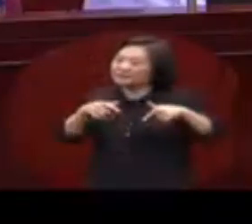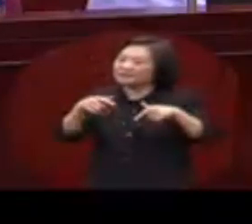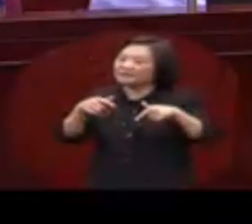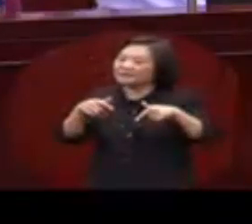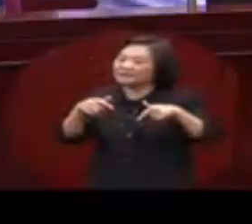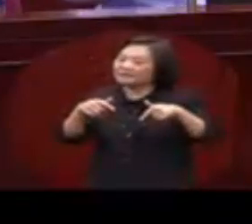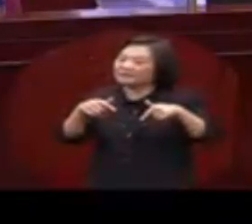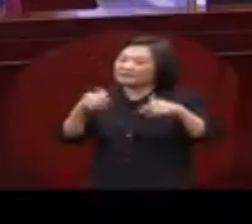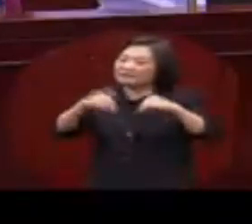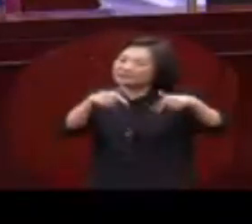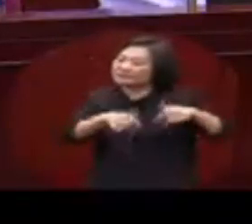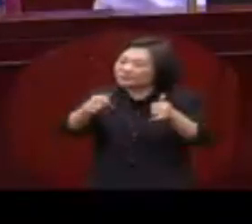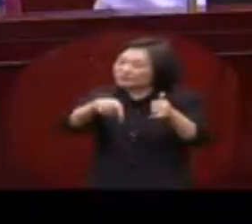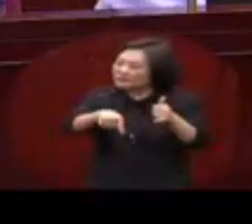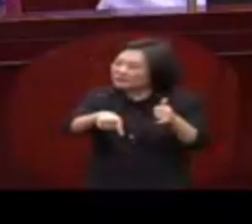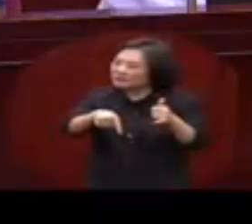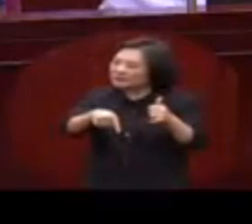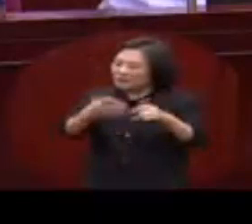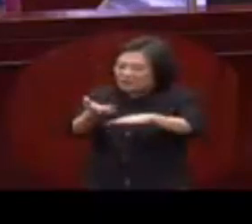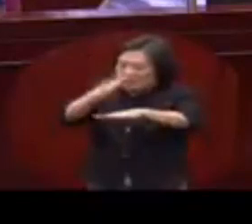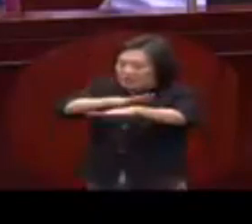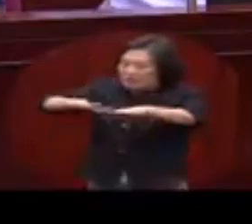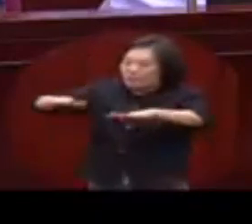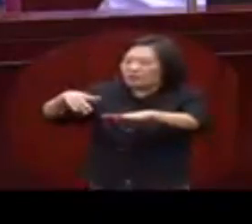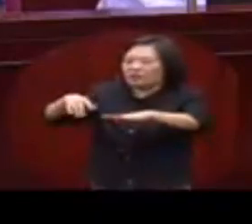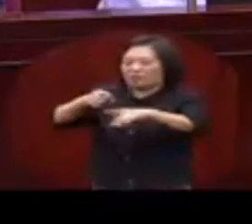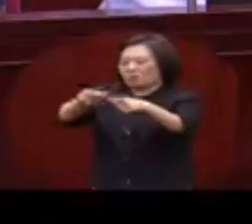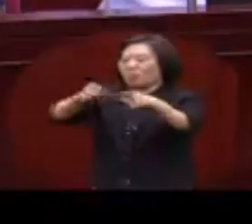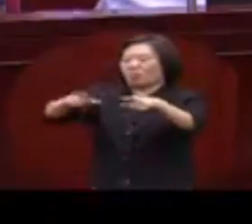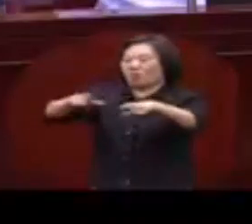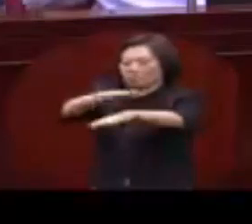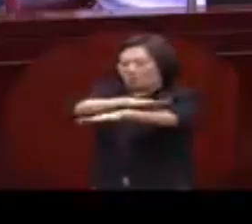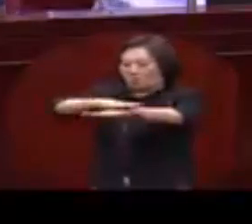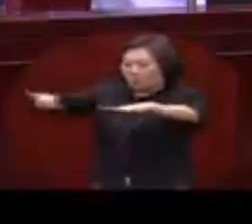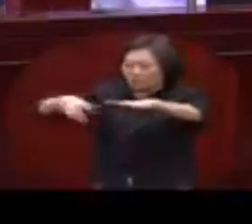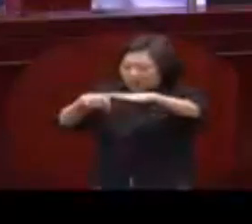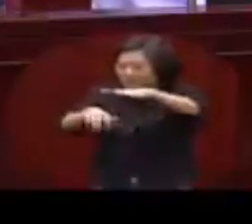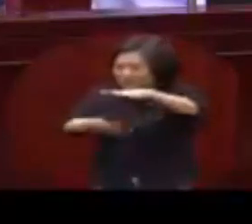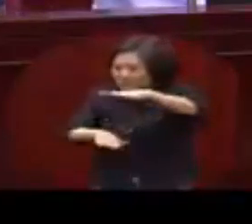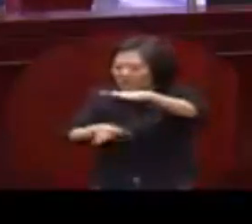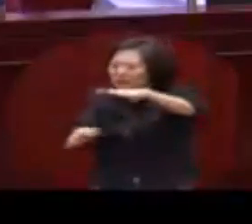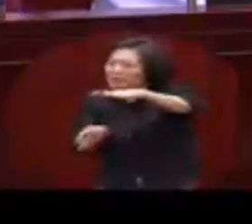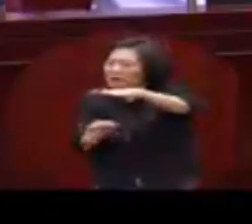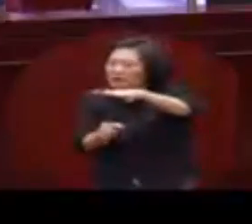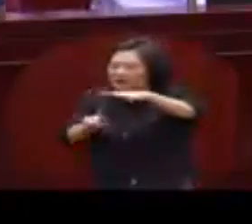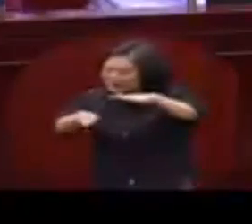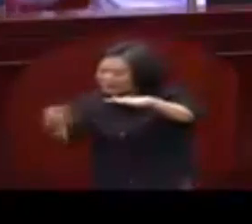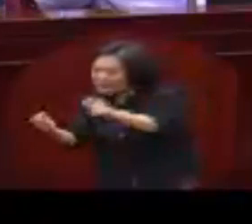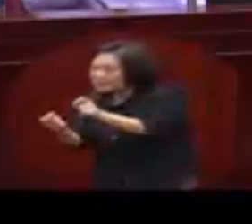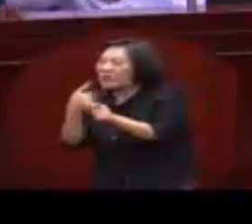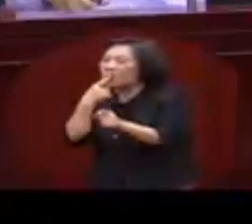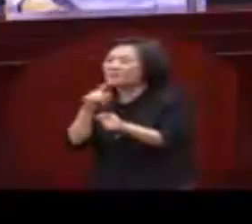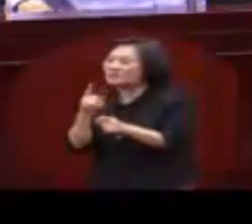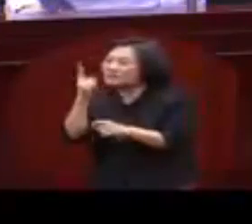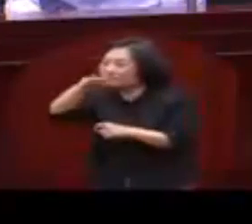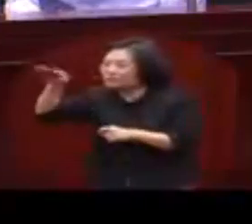从南西站上面有现行公园，下面有地下街，这已经变成台北一个。那旁边那个赤峰街再给它做起来，我希